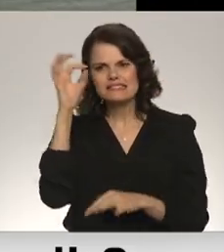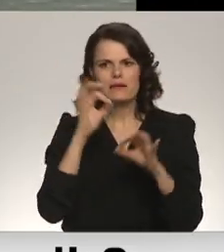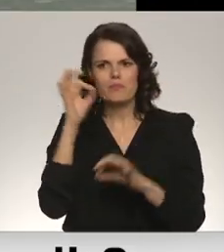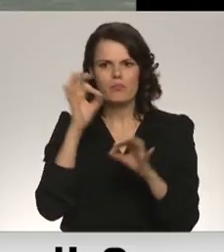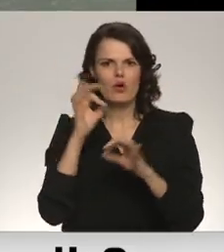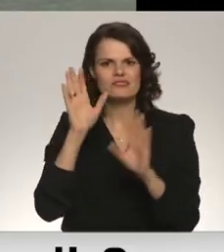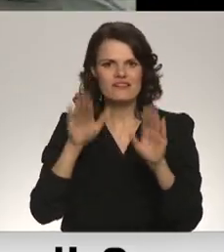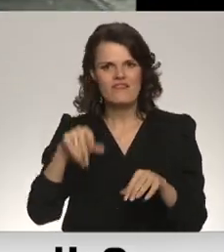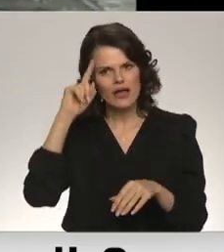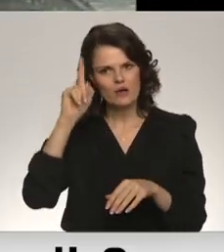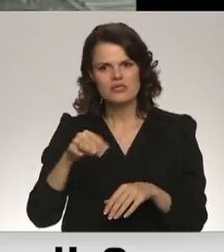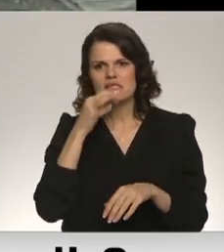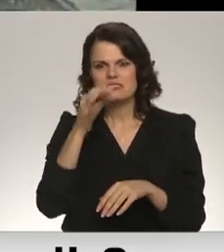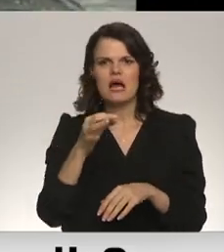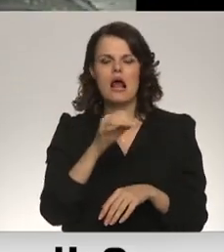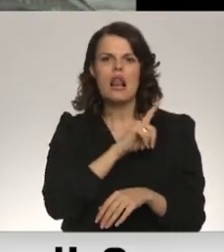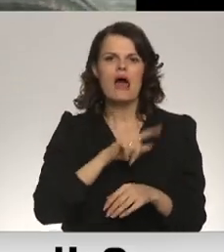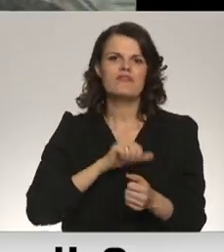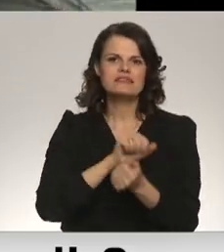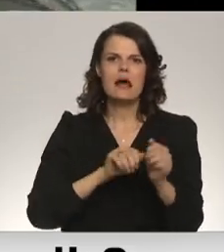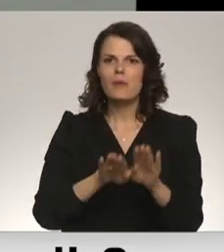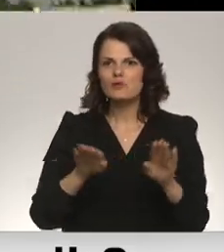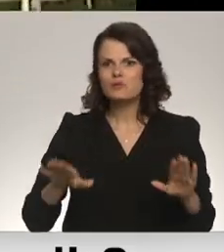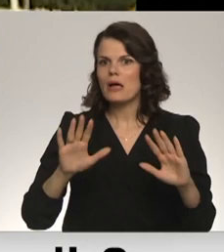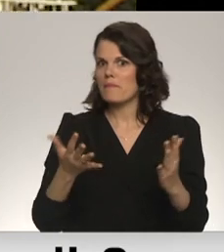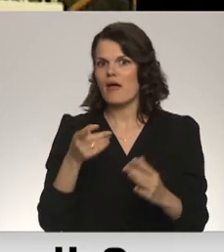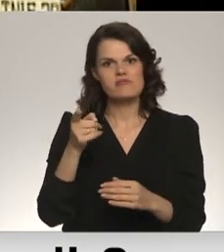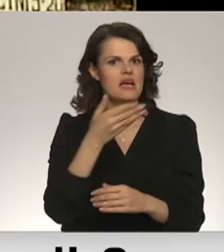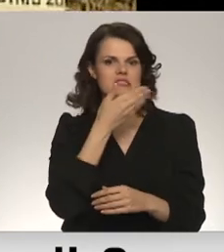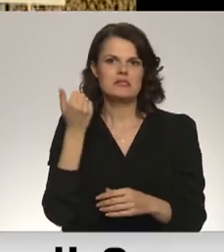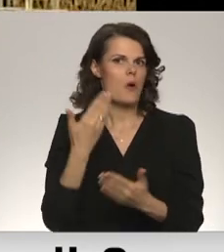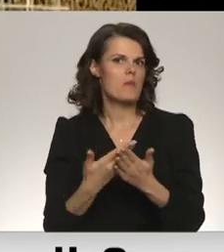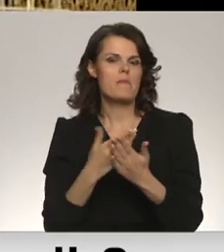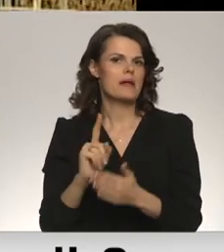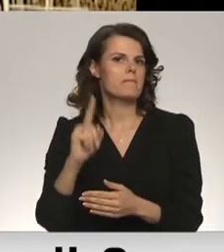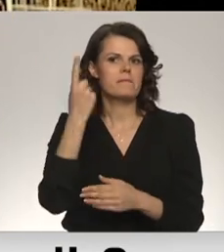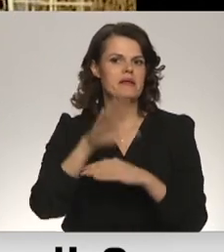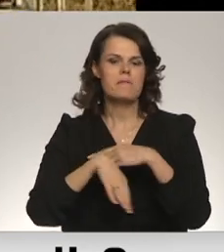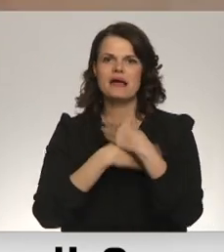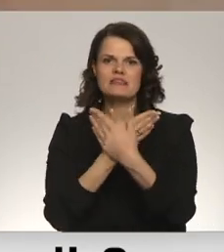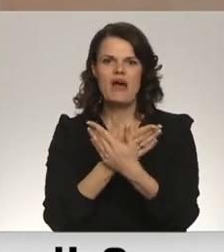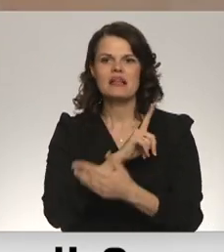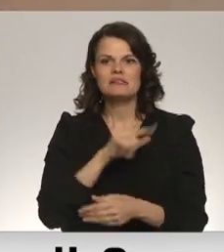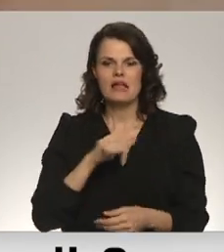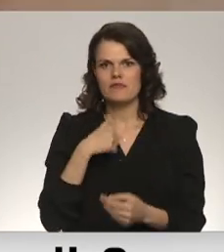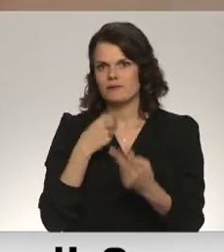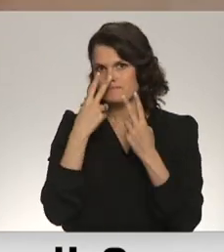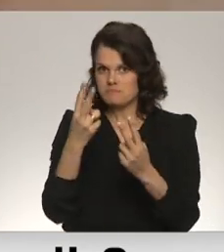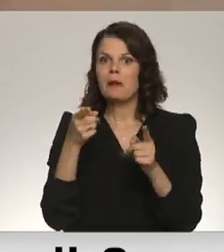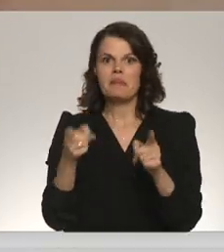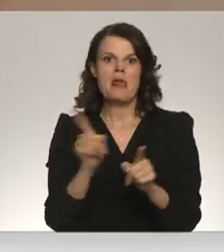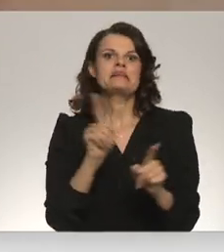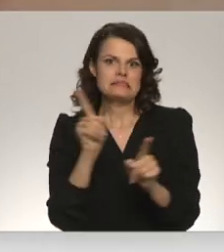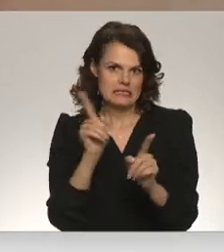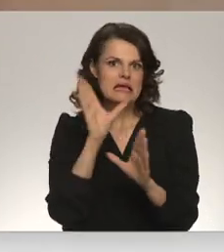simtprocentīgi, saka Latvijas Nacionālajā dabas muzejā, bet tas nebūtu pirmais vals Latvijas piekrastē. Manā vērtējumā tas ir pilnīgi